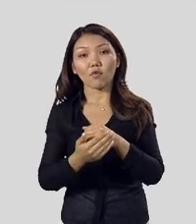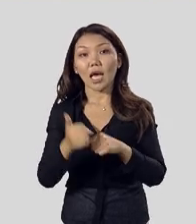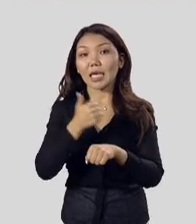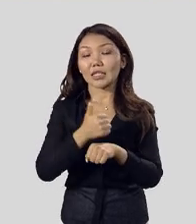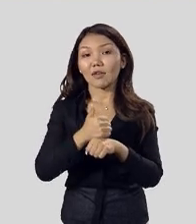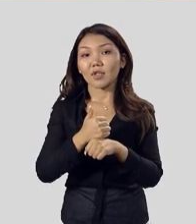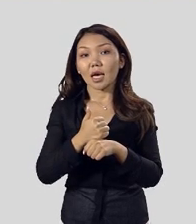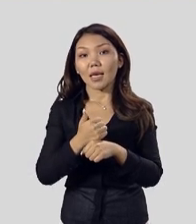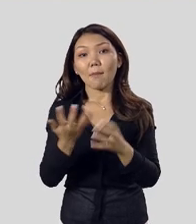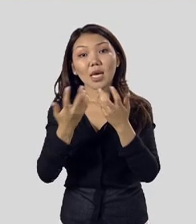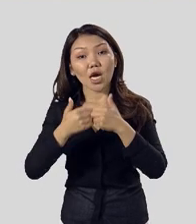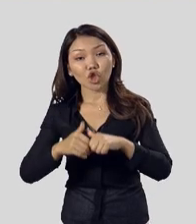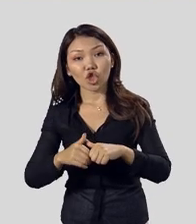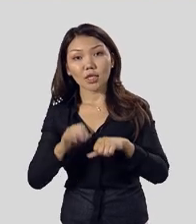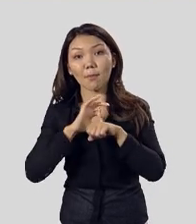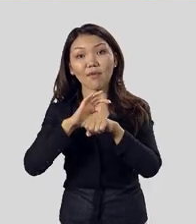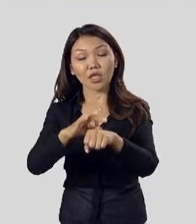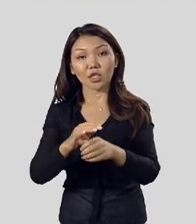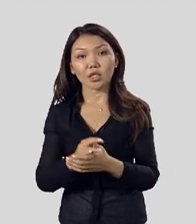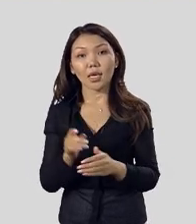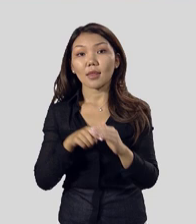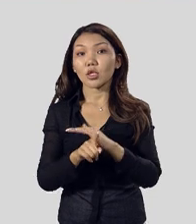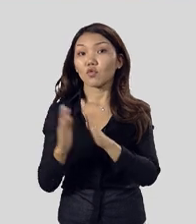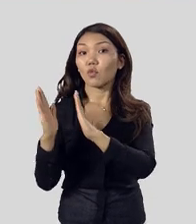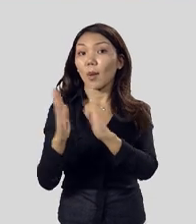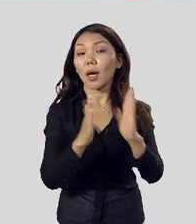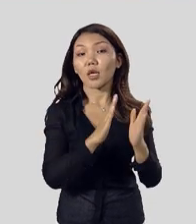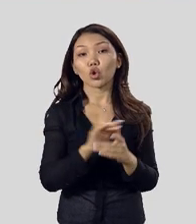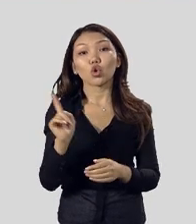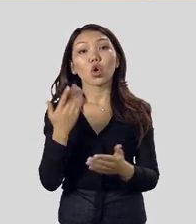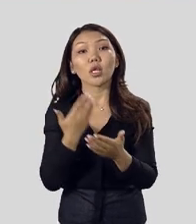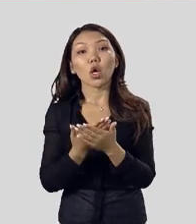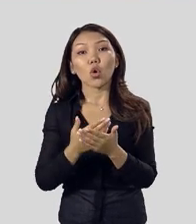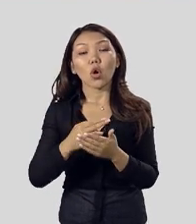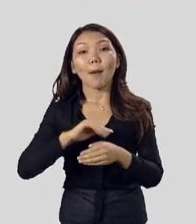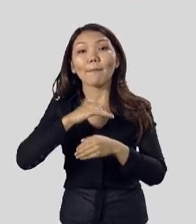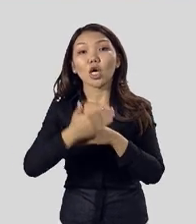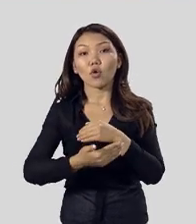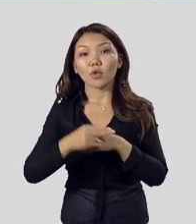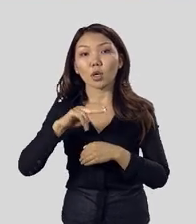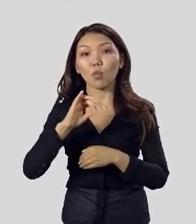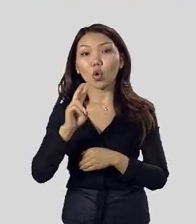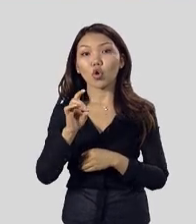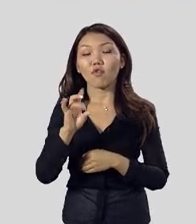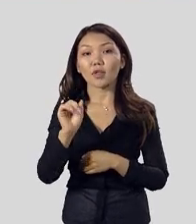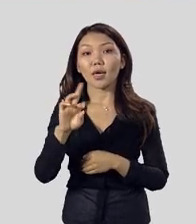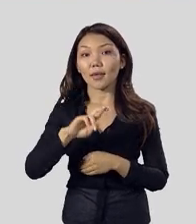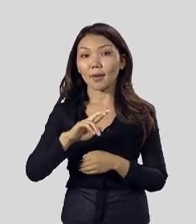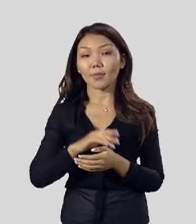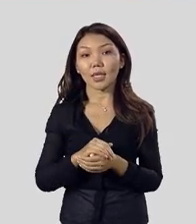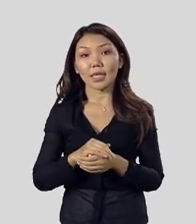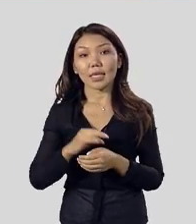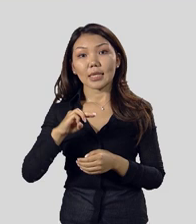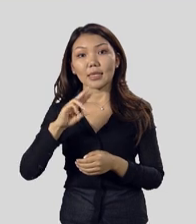проводящая начнем все по порядку что такое покровная ткань покровные